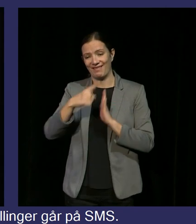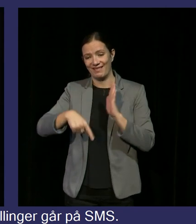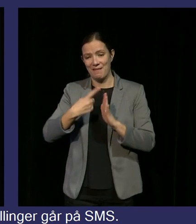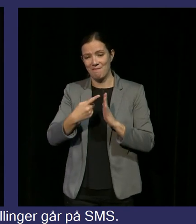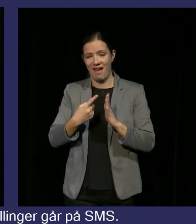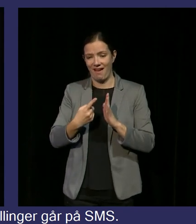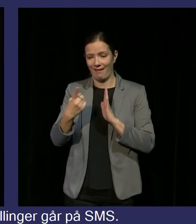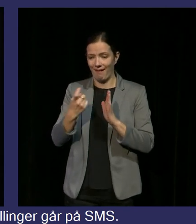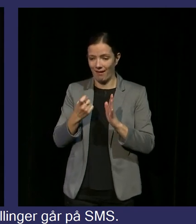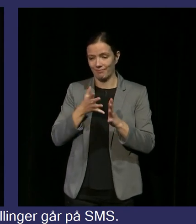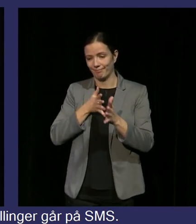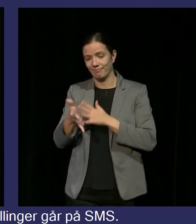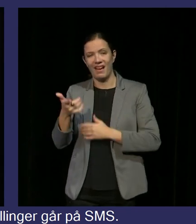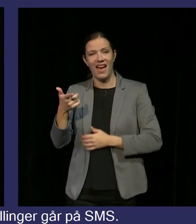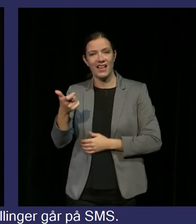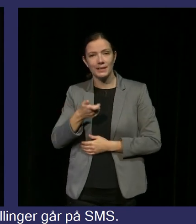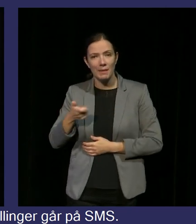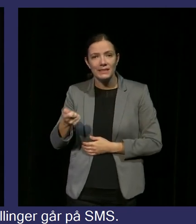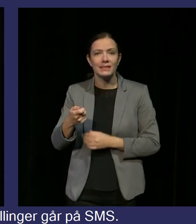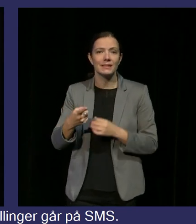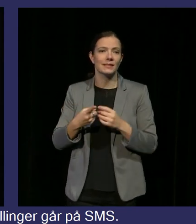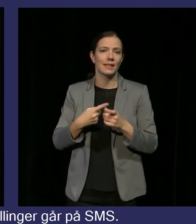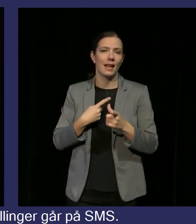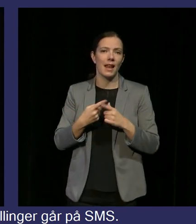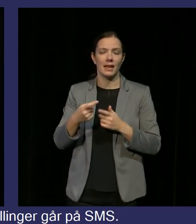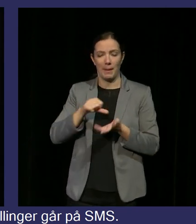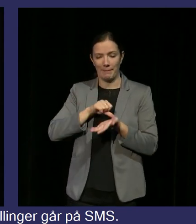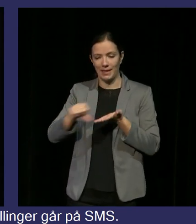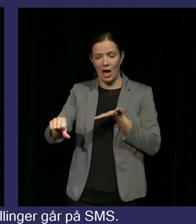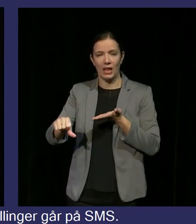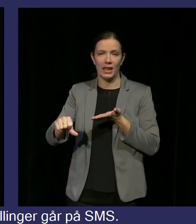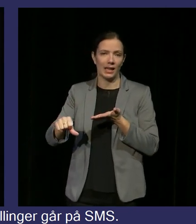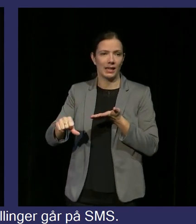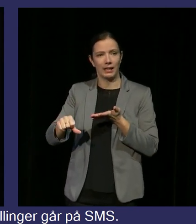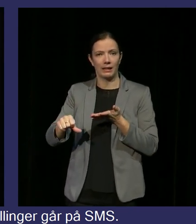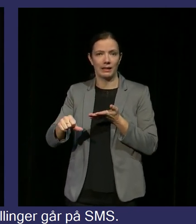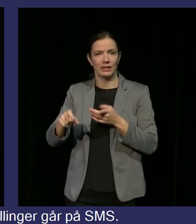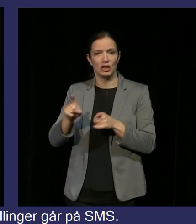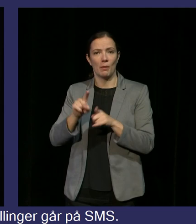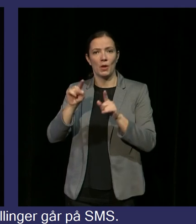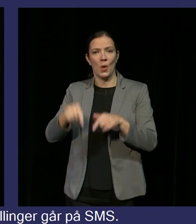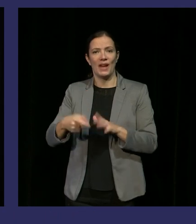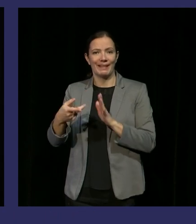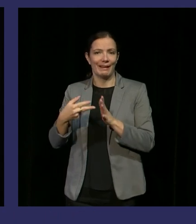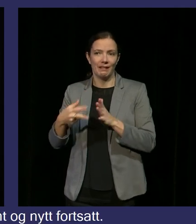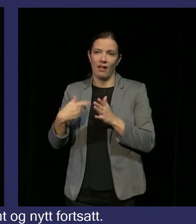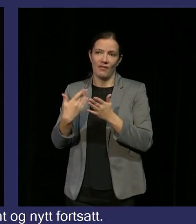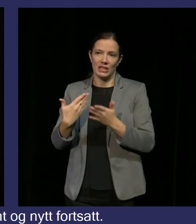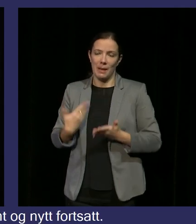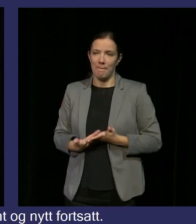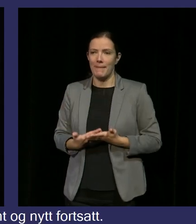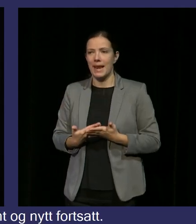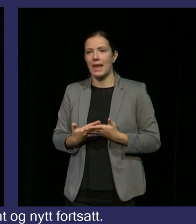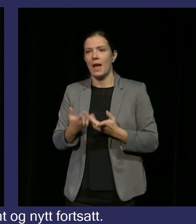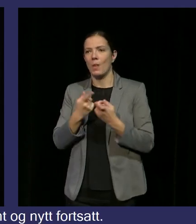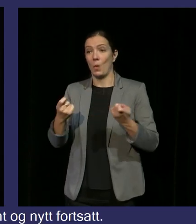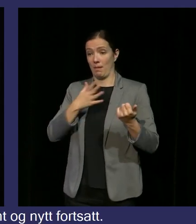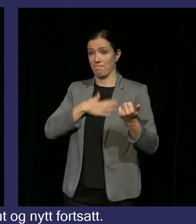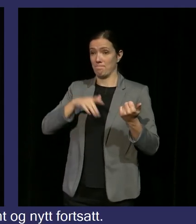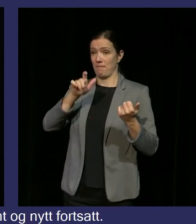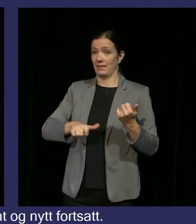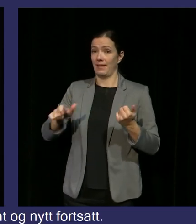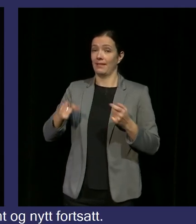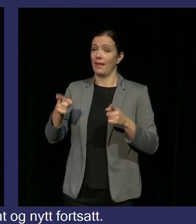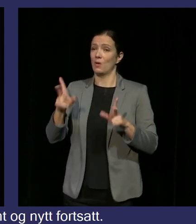går på SMS eller betalingsløsninger som digitale selv, slike ting. For en del pasienter så det